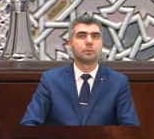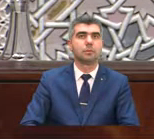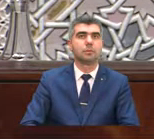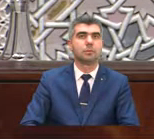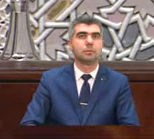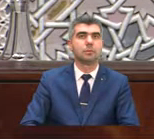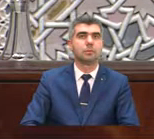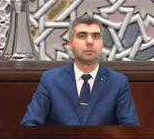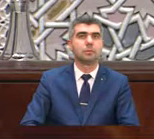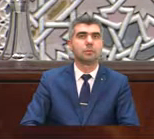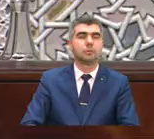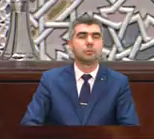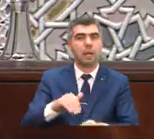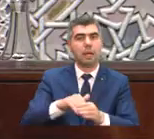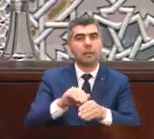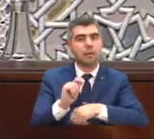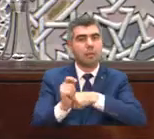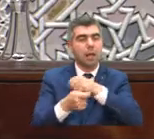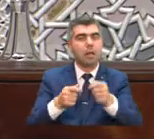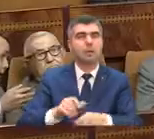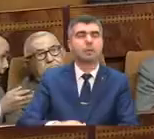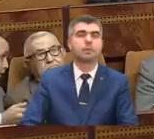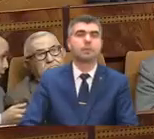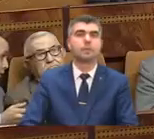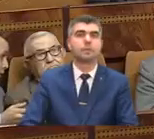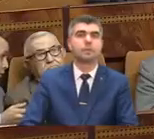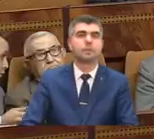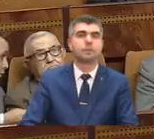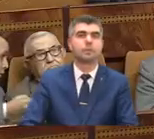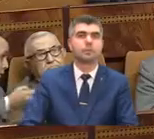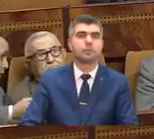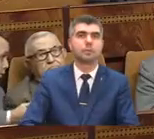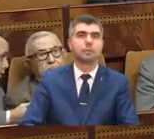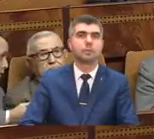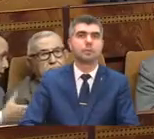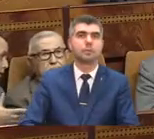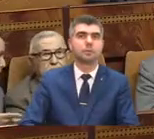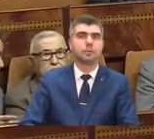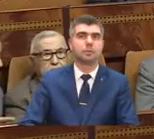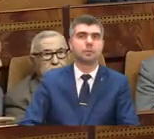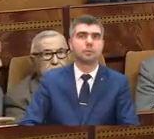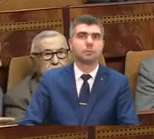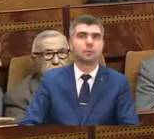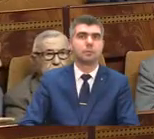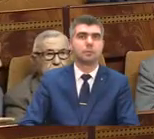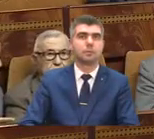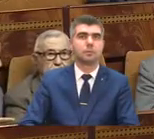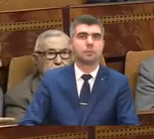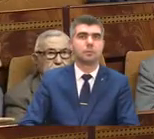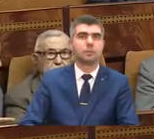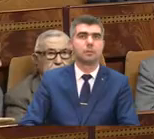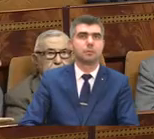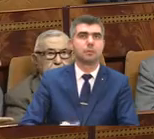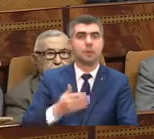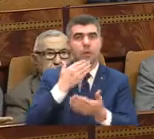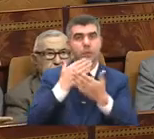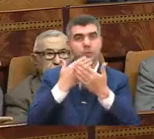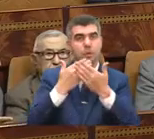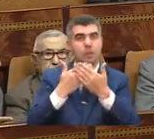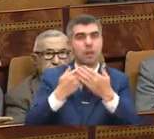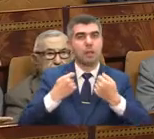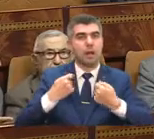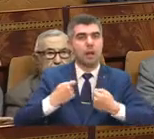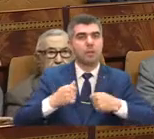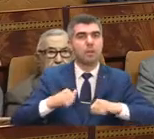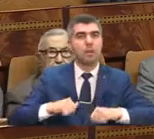فريق الحركة، فريق الحركة، تفضلوا تفضلوا. توقيت عفاك الوقت. شكرا السيد الرئيس.